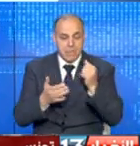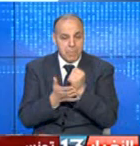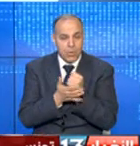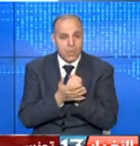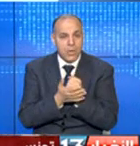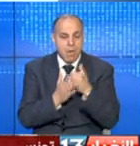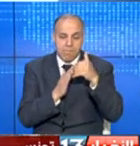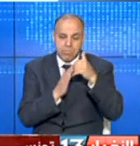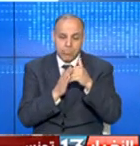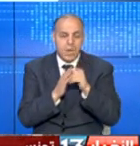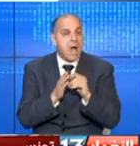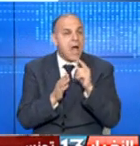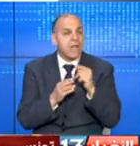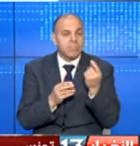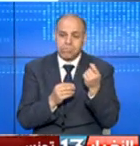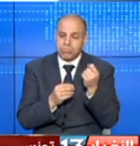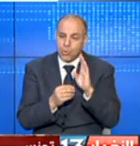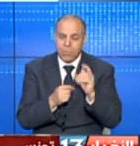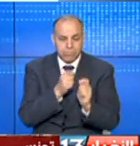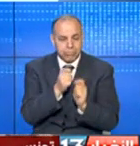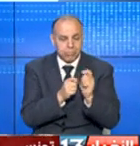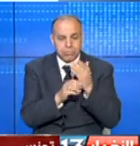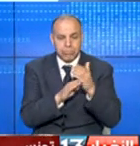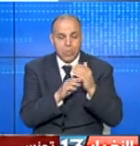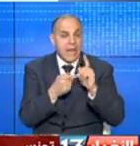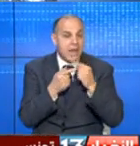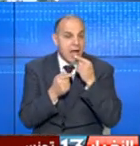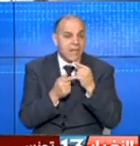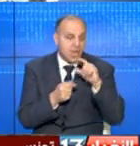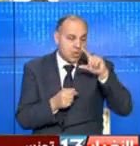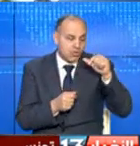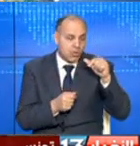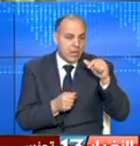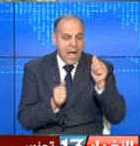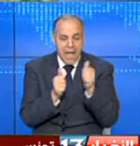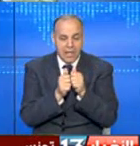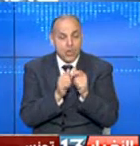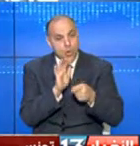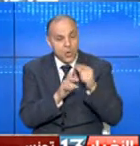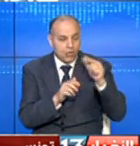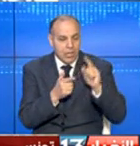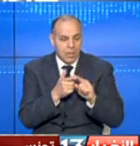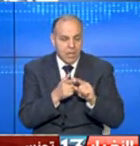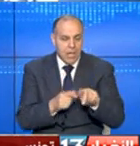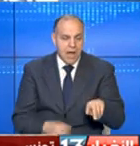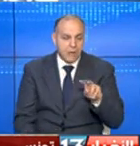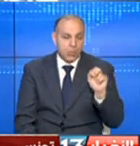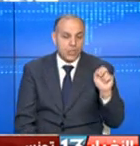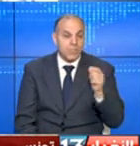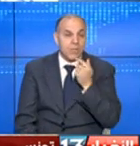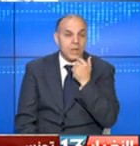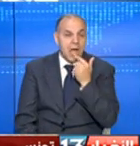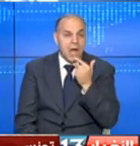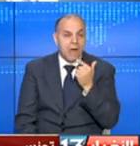التقلص المهم ميزان الدفاع في الجاريه خلال الاشهر الاحد عشر الاولى بان سنه عشرين والفين